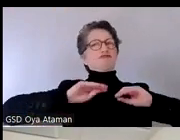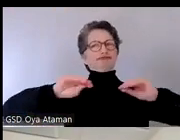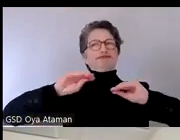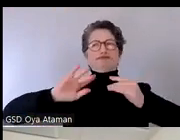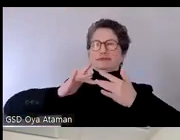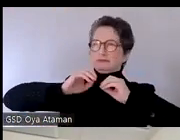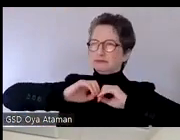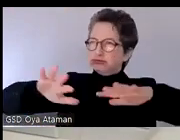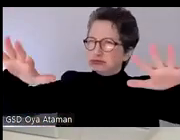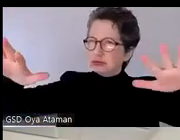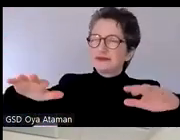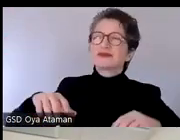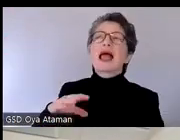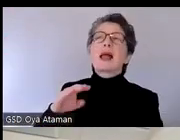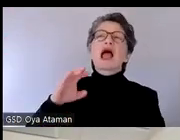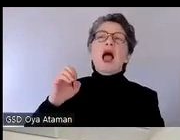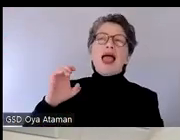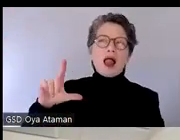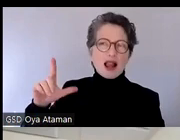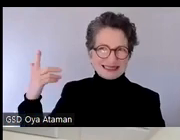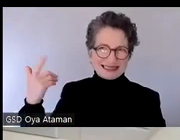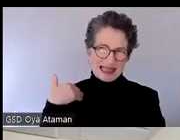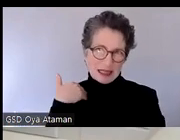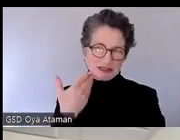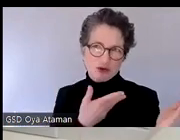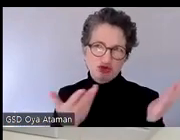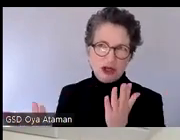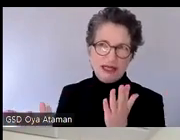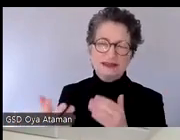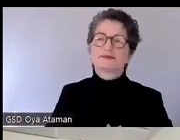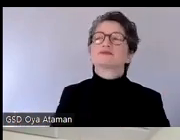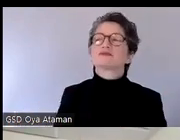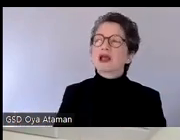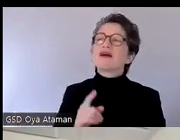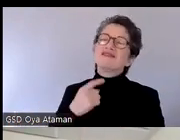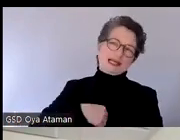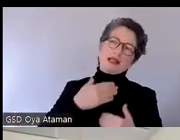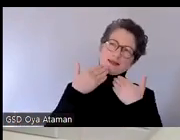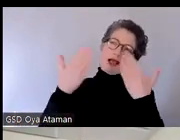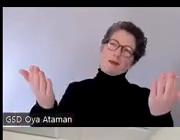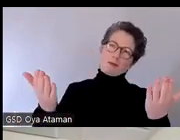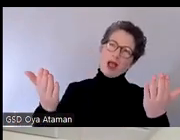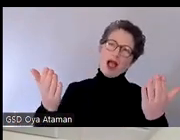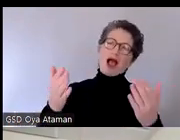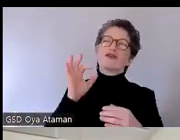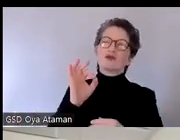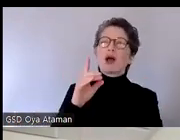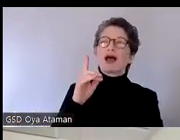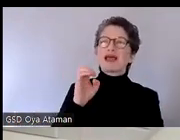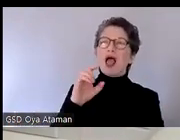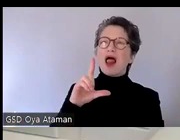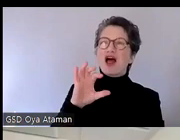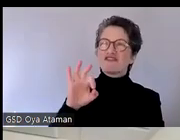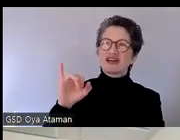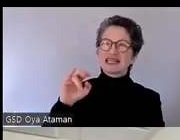durchzuführen. Michael hat es ja gerade vorgestellt. Und wir sind auch dankbar für DevInterpret, die uns hier Schrift-